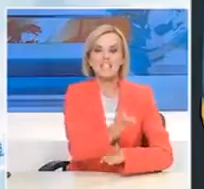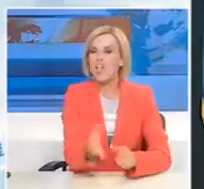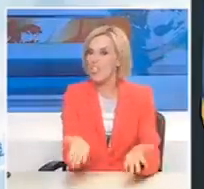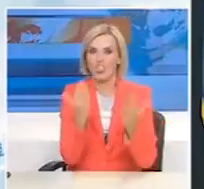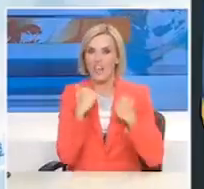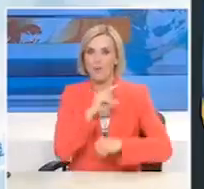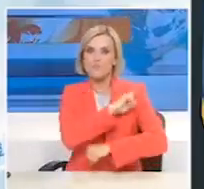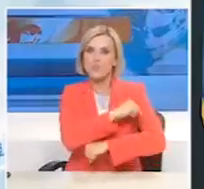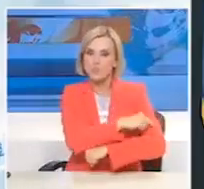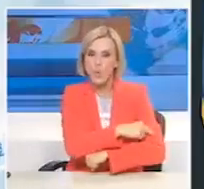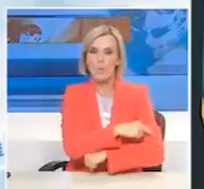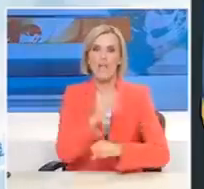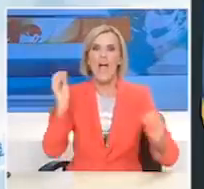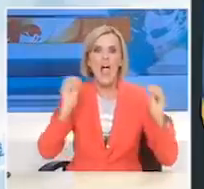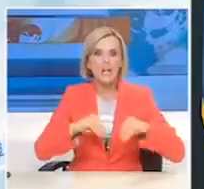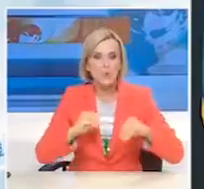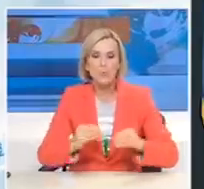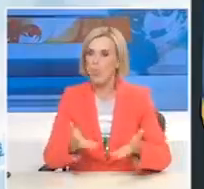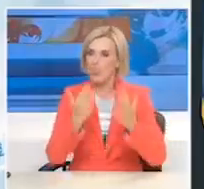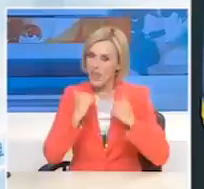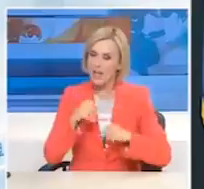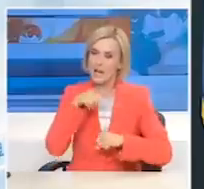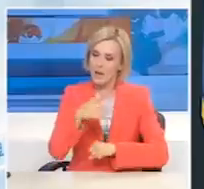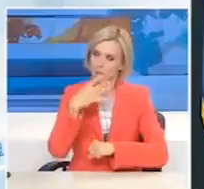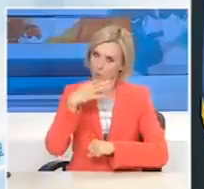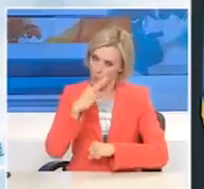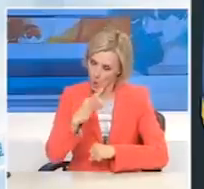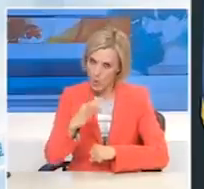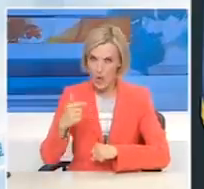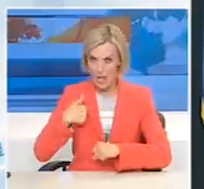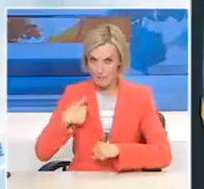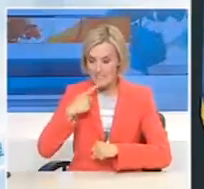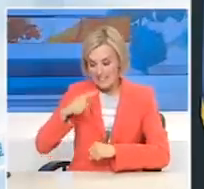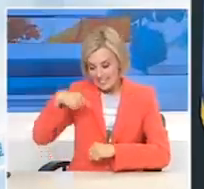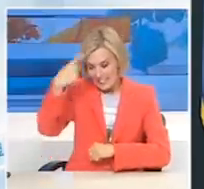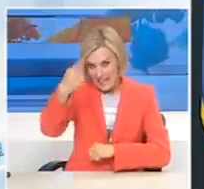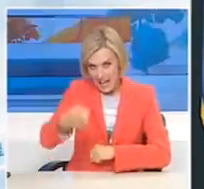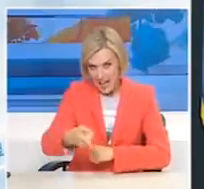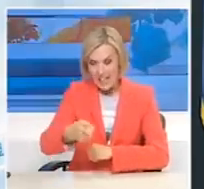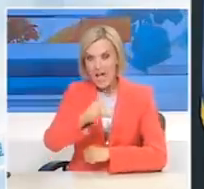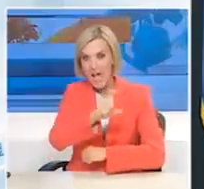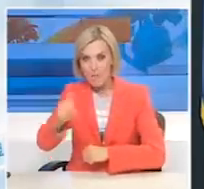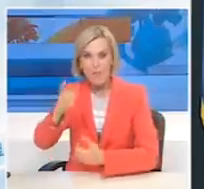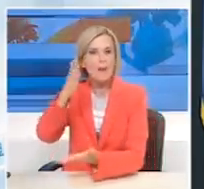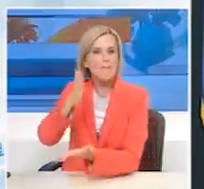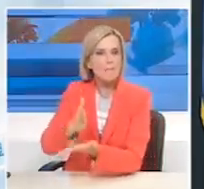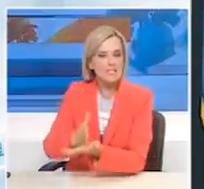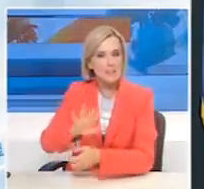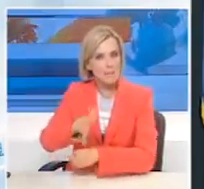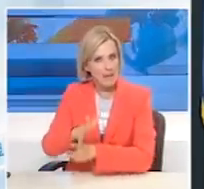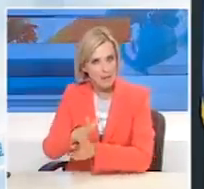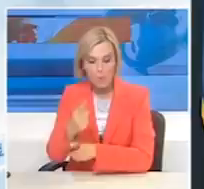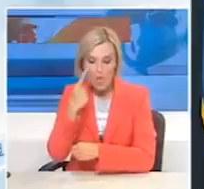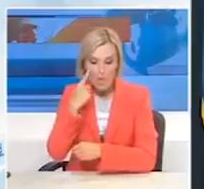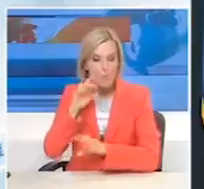απόφαση που θα οριστικοποιηθεί, και το τονίζω αυτό, θα οριστικοποιηθεί στα μέσα της άλλης εβδομάδας και με δεδομένη την επιδημιολογική κατάσταση στη χώρα, αλλά